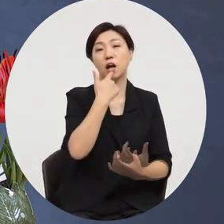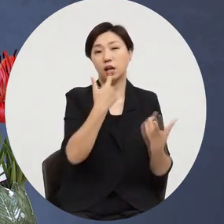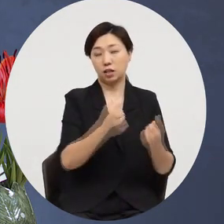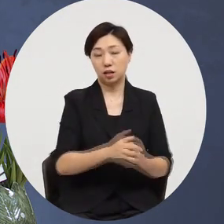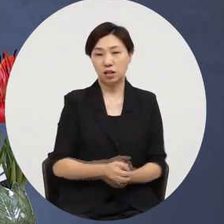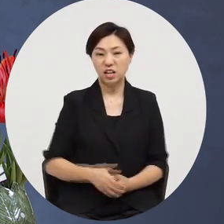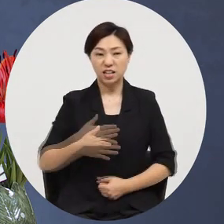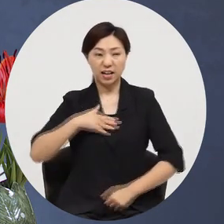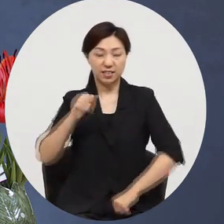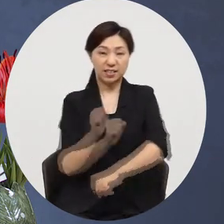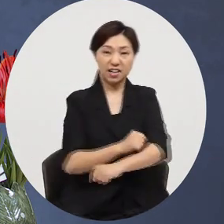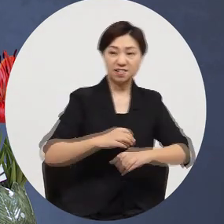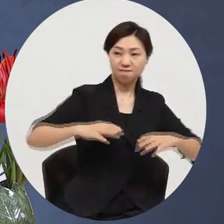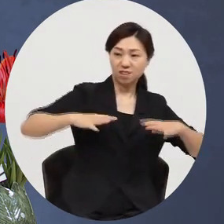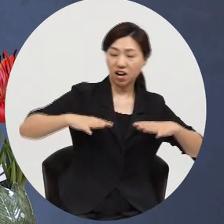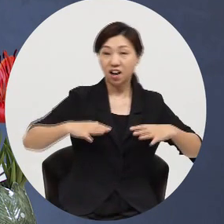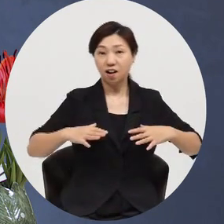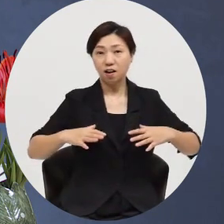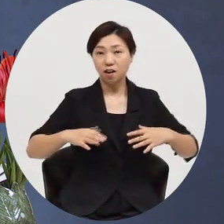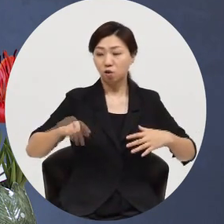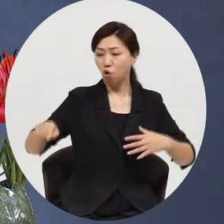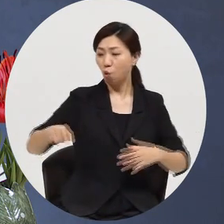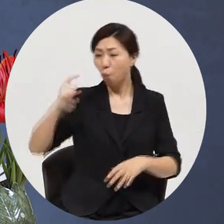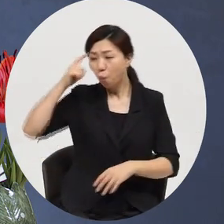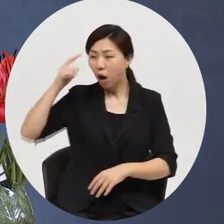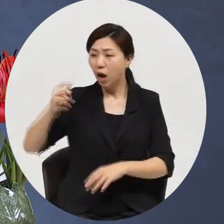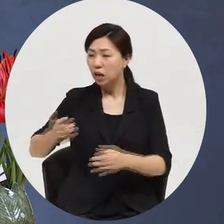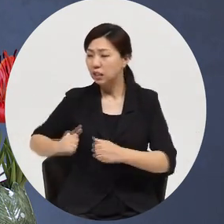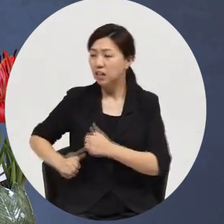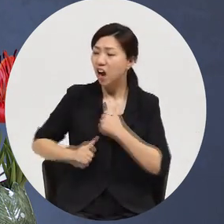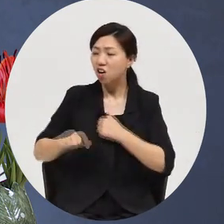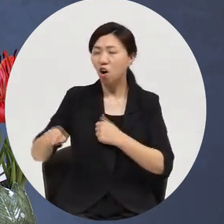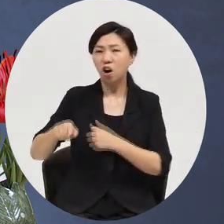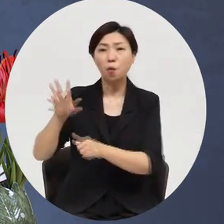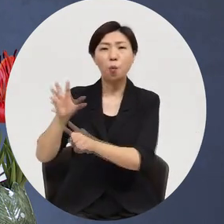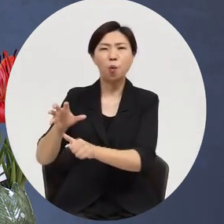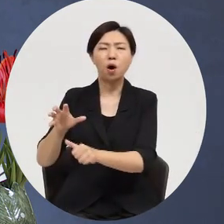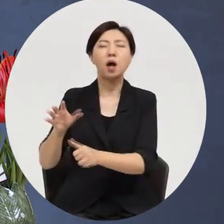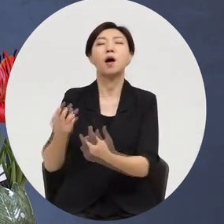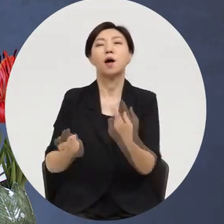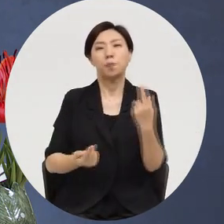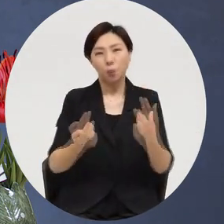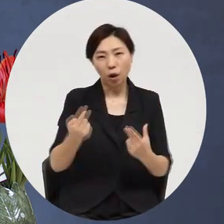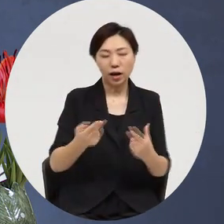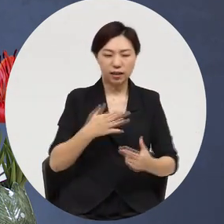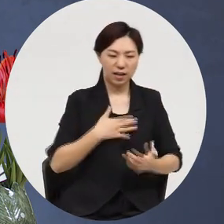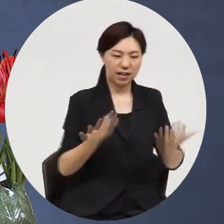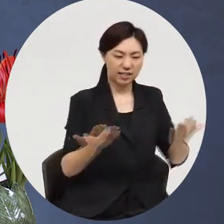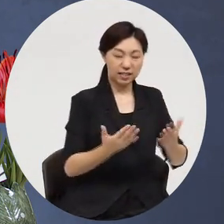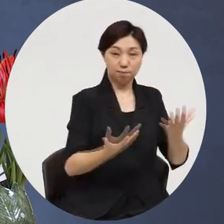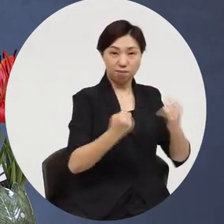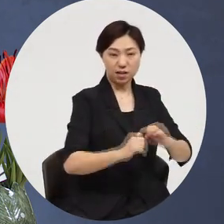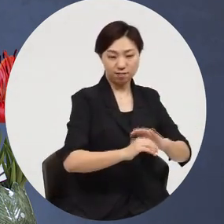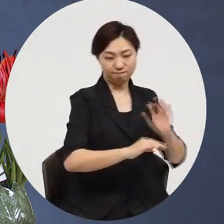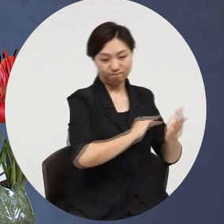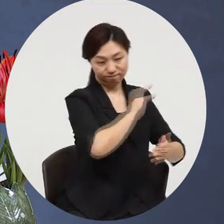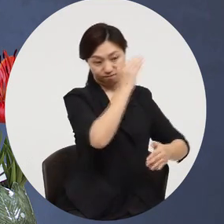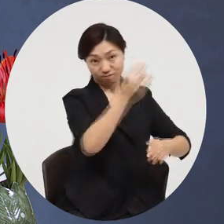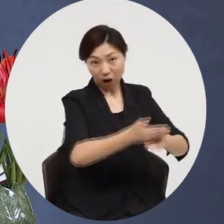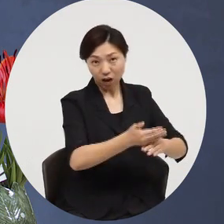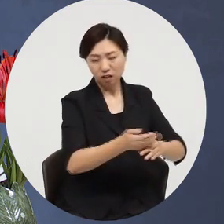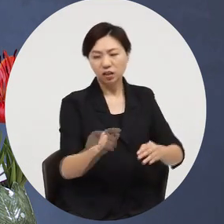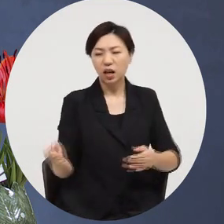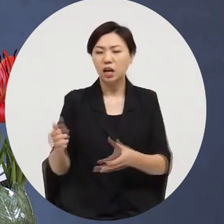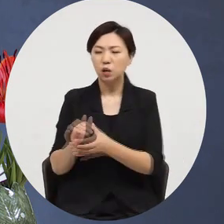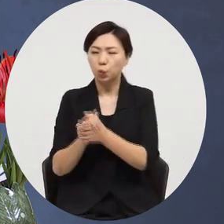많이 해가 잘했다. 너는 왜 안 하노? 이게 성인의 길이 아니고 내가 많이 한 것 중에 일부를 옆에 사람 줘가 사장한테